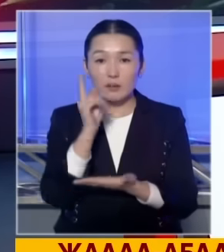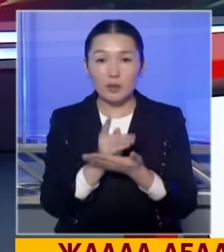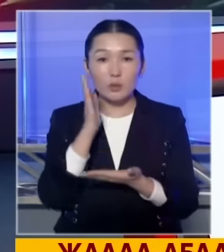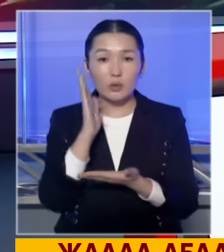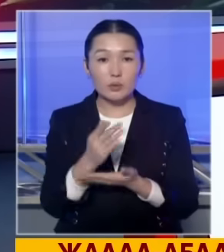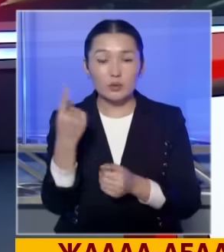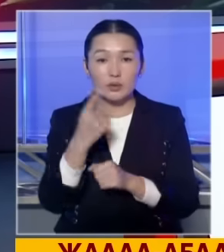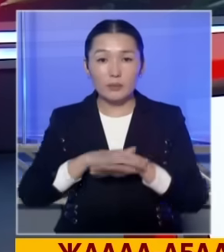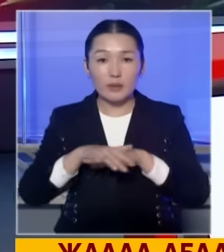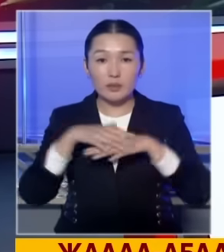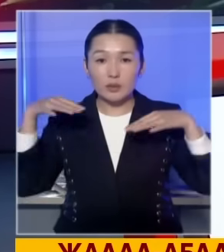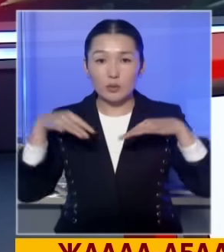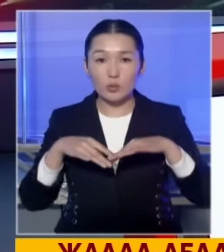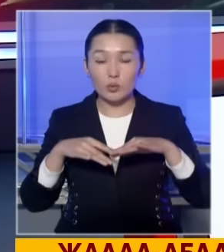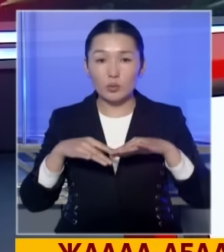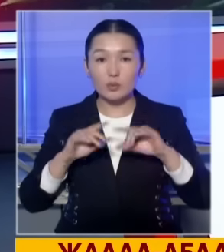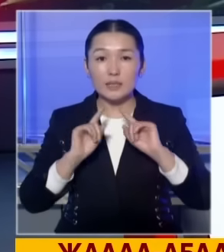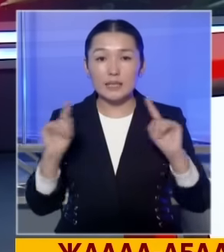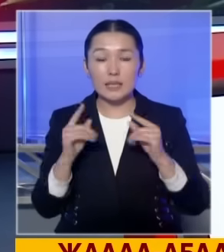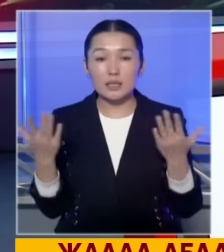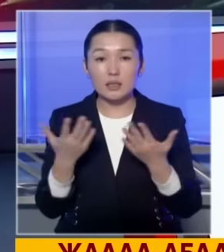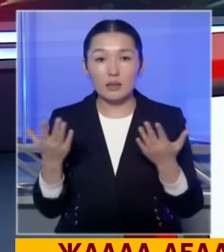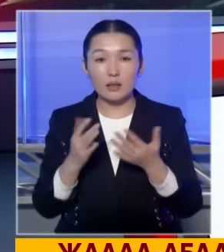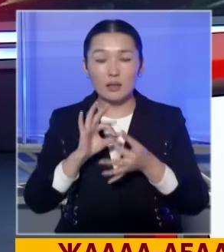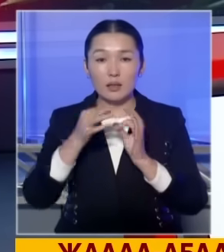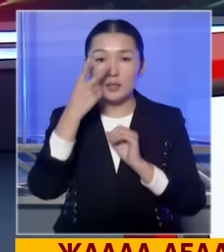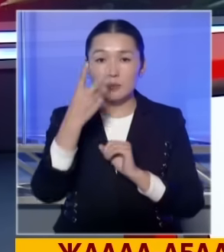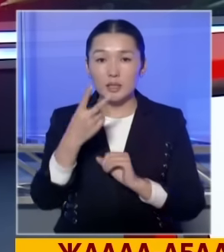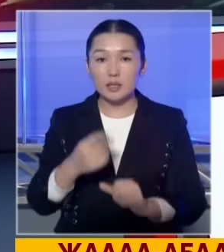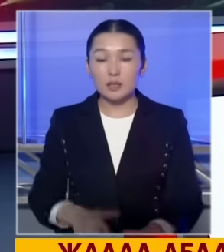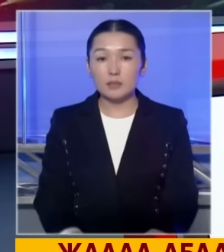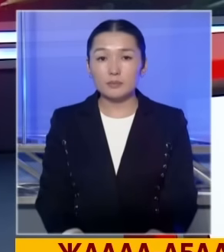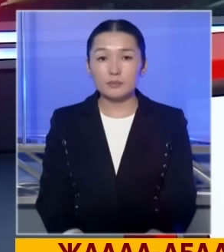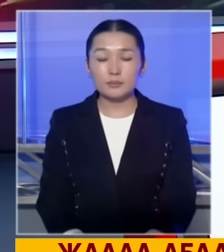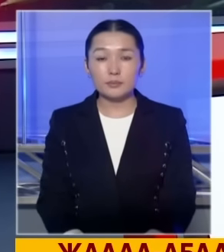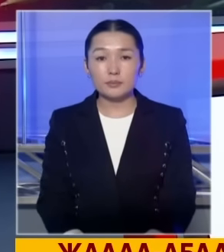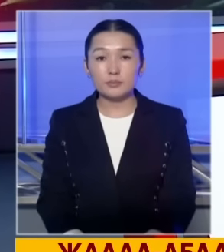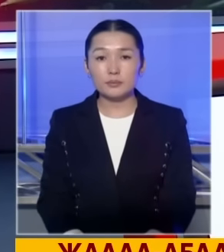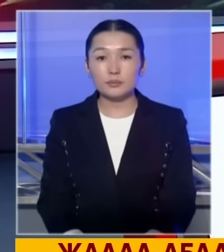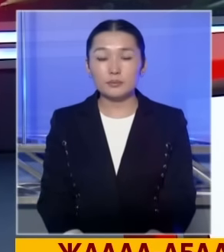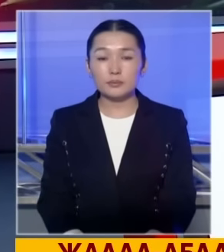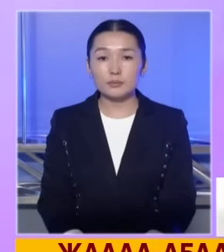жана 1-чи элдик курултайдан эмнеси менен айырмаланат? Теманы кабарчыбыз улантат.